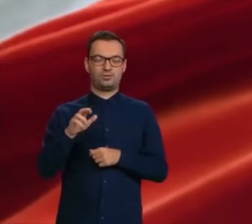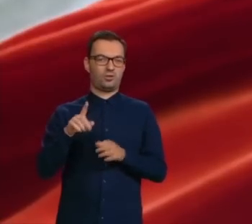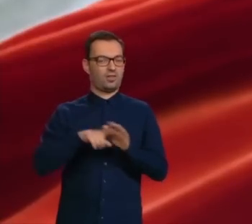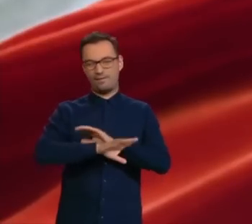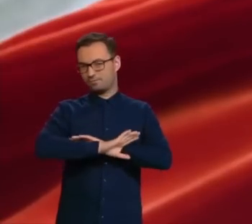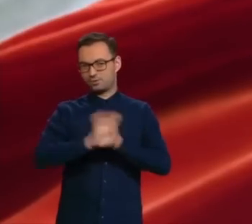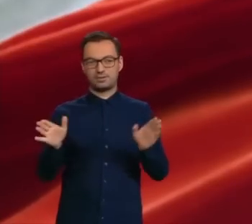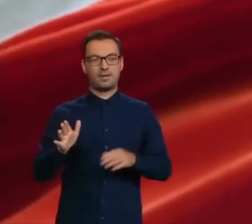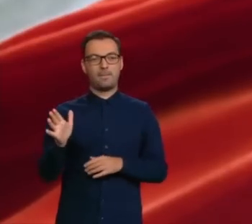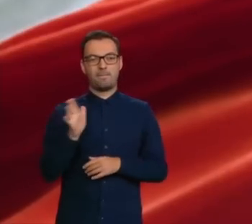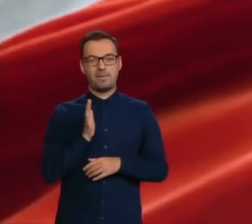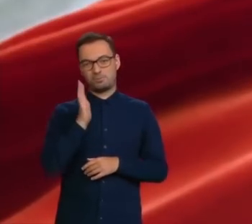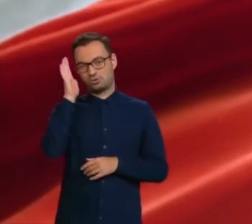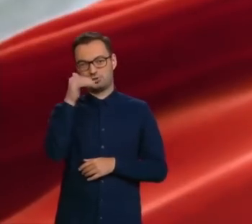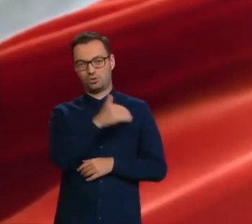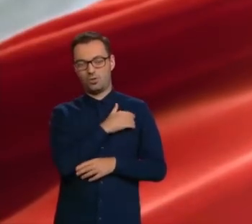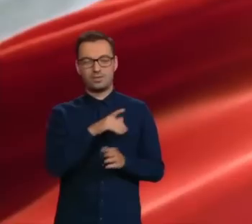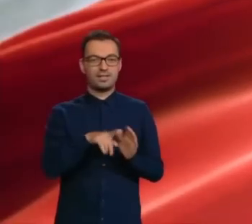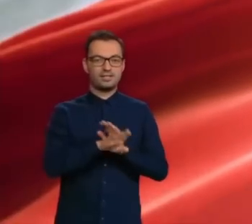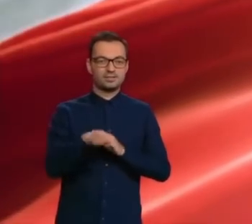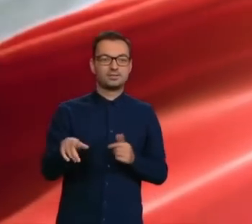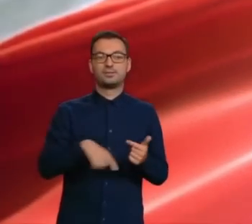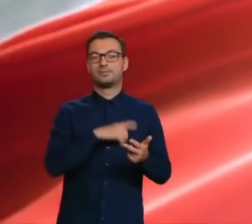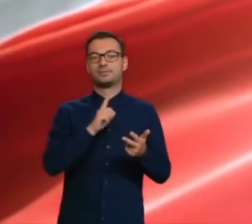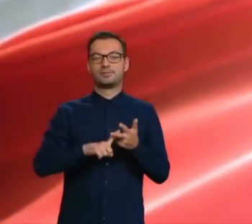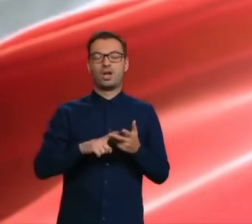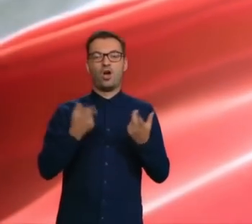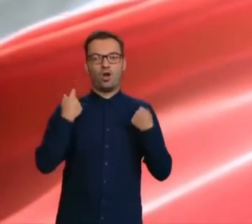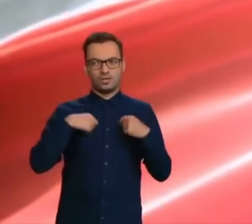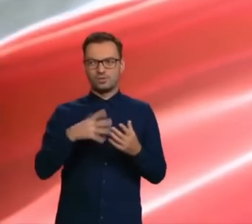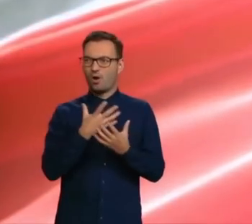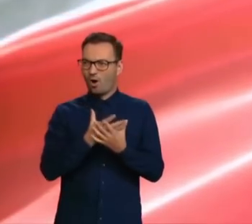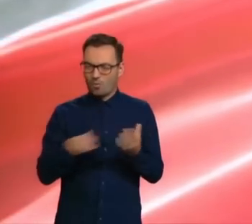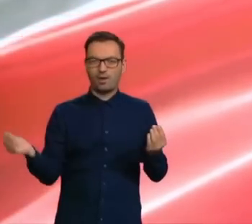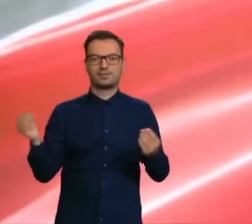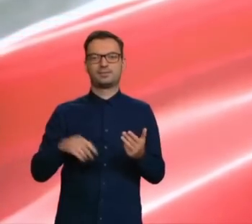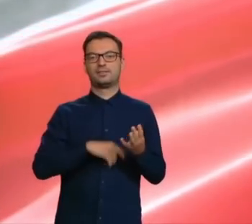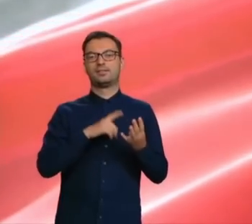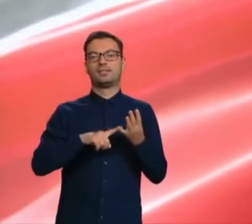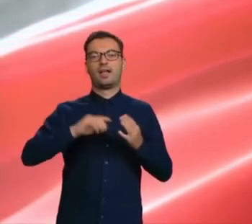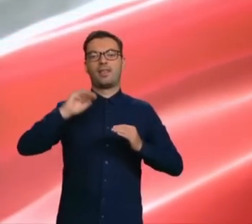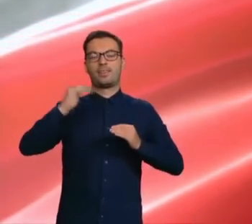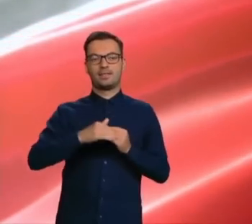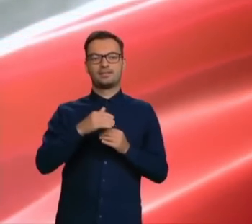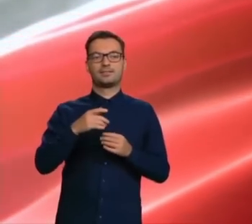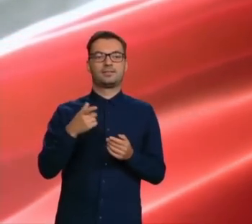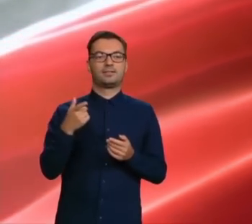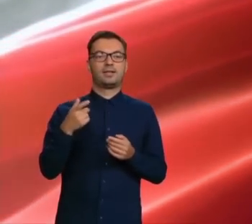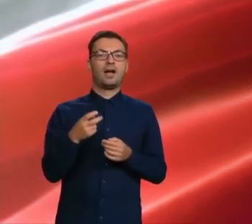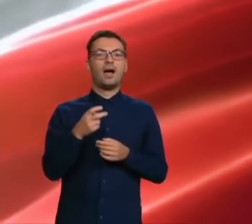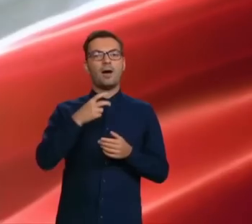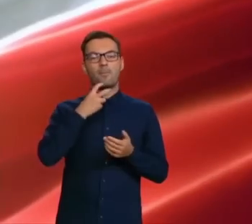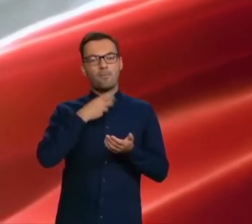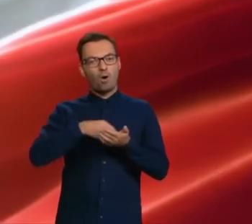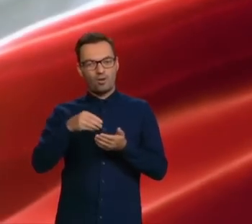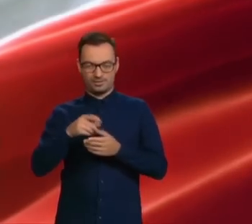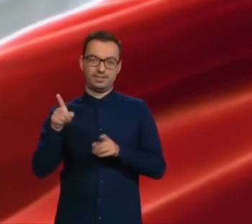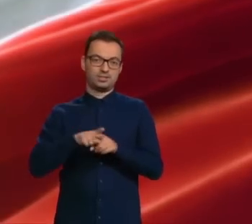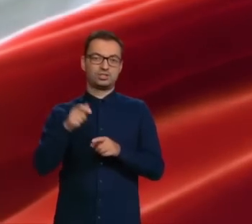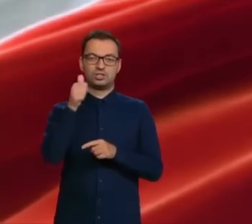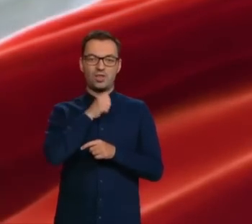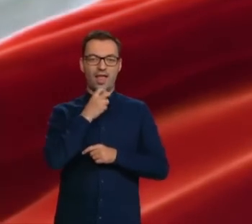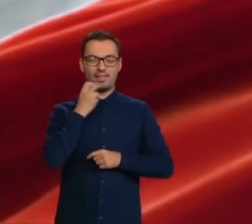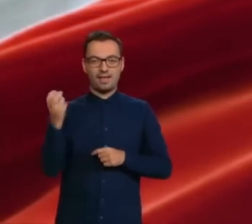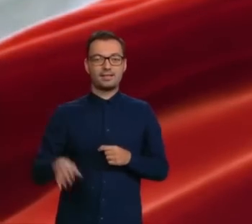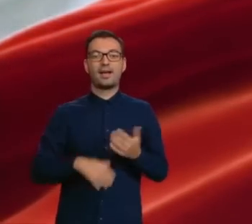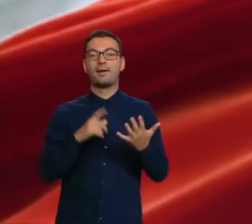wszystkich, bezpiecznej szkoły dla naszych dzieci, opłacalnego rolnictwa, niskich rachunków za zieloną energię, a przede wszystkim tego,